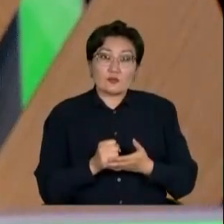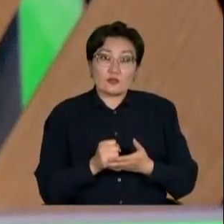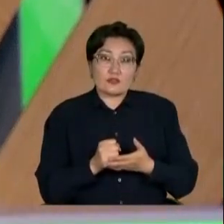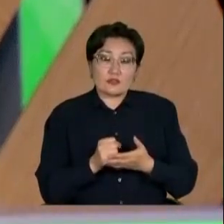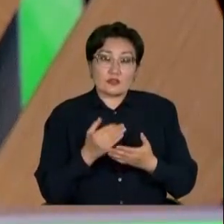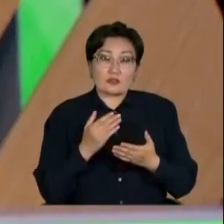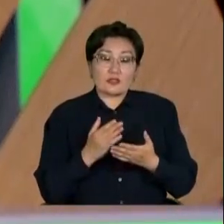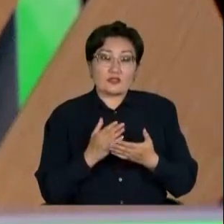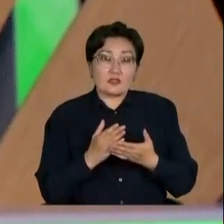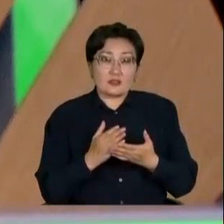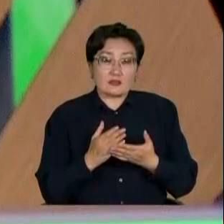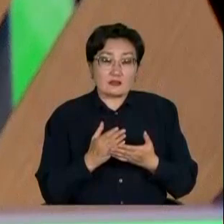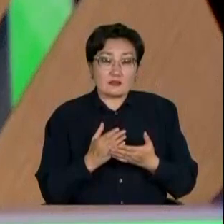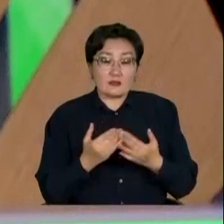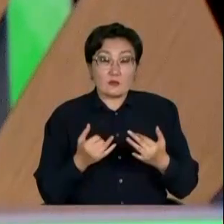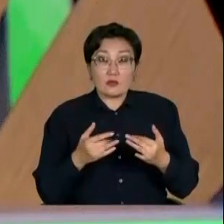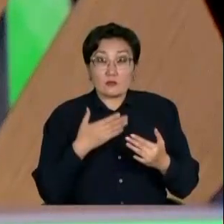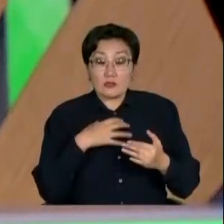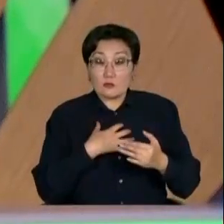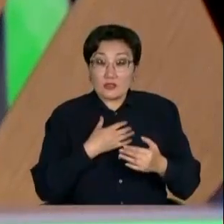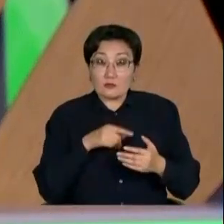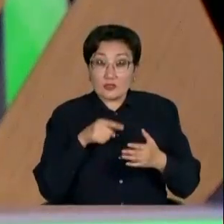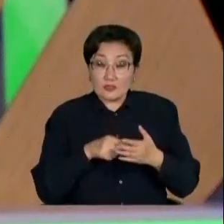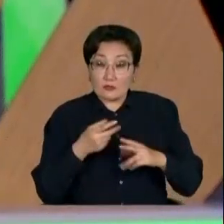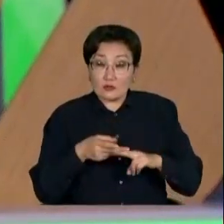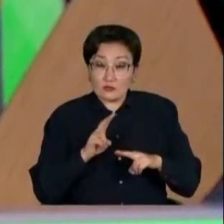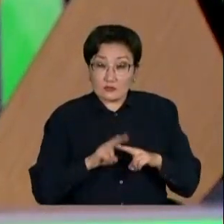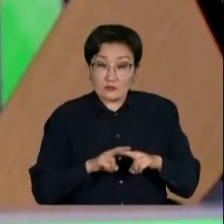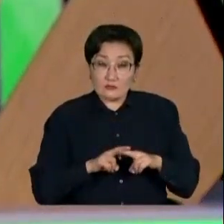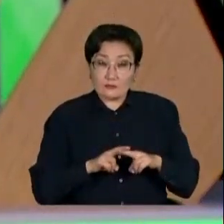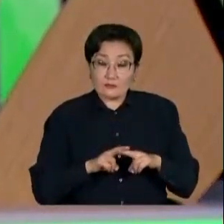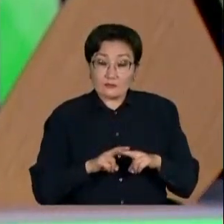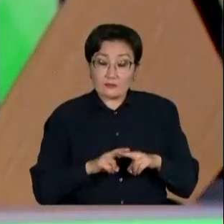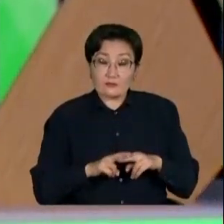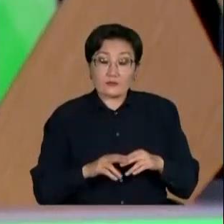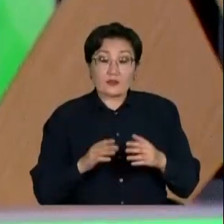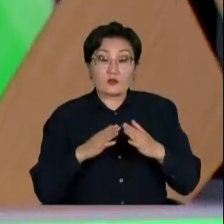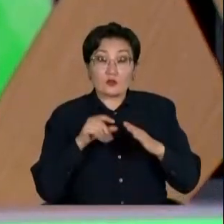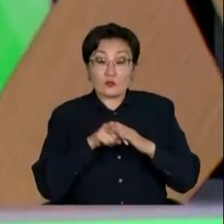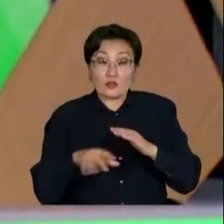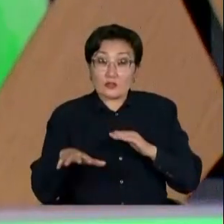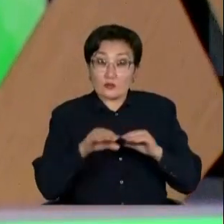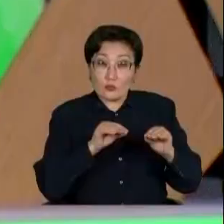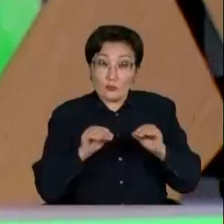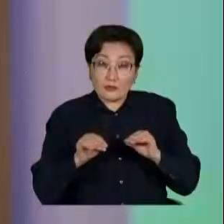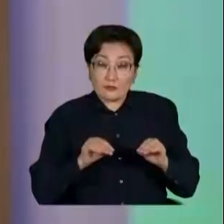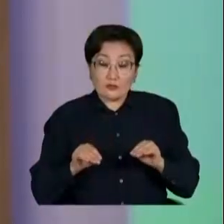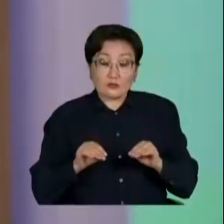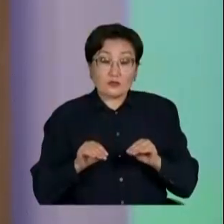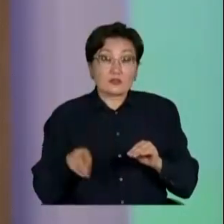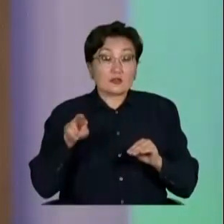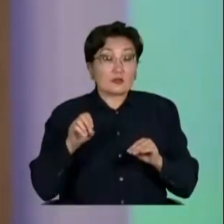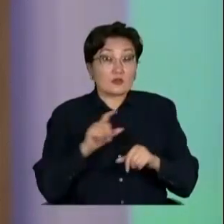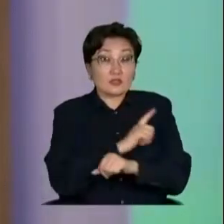Негізгі қала тұрғындарының көтеріп отырған өзекті мәселелері бұл ауланы көгалдандыру, абақтандыру, және